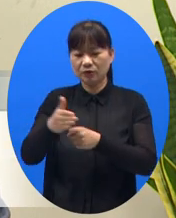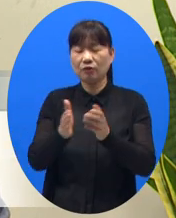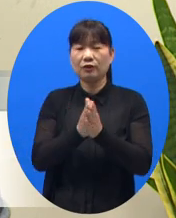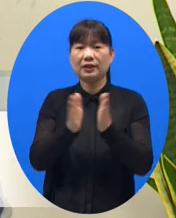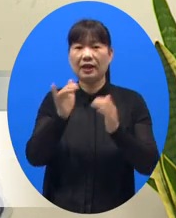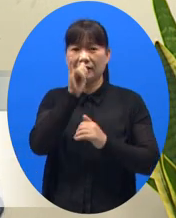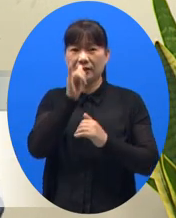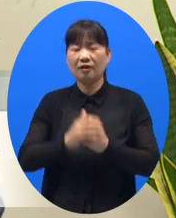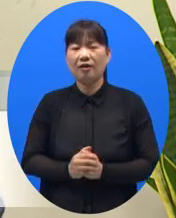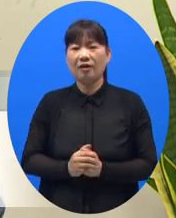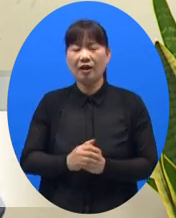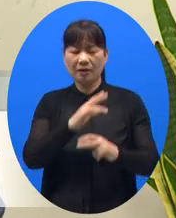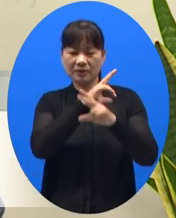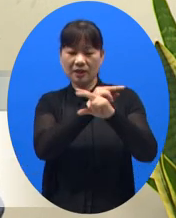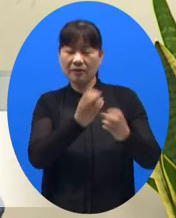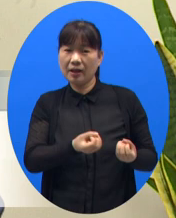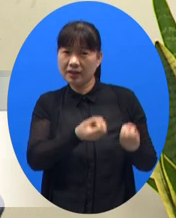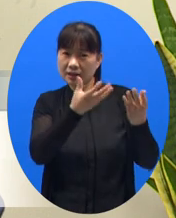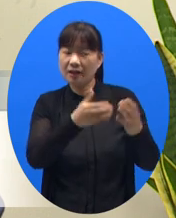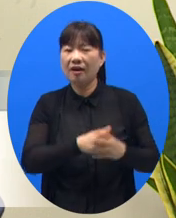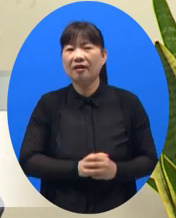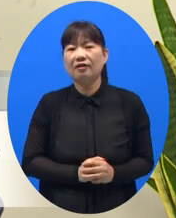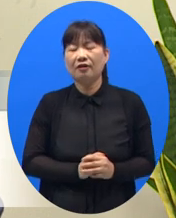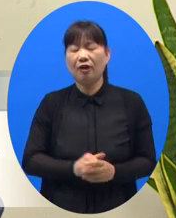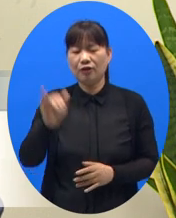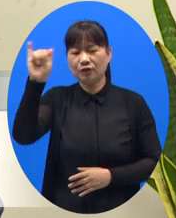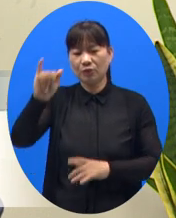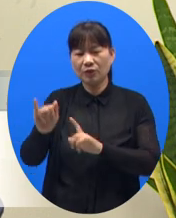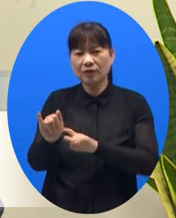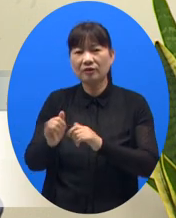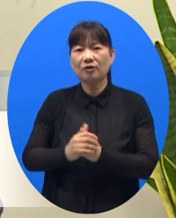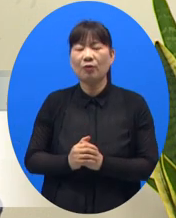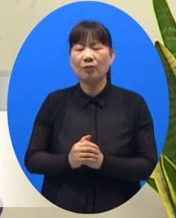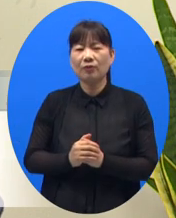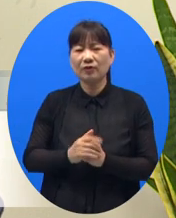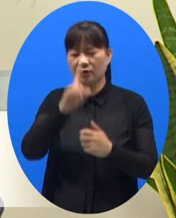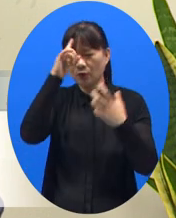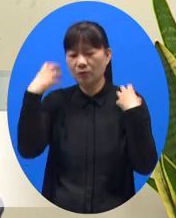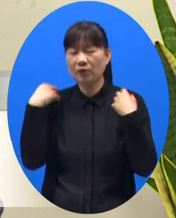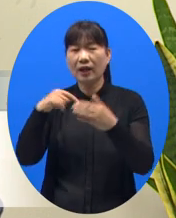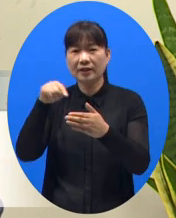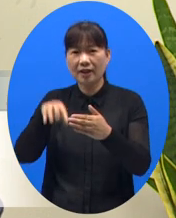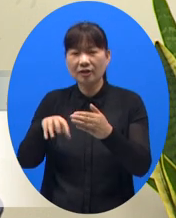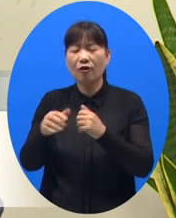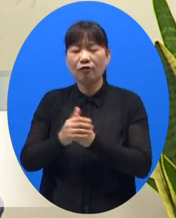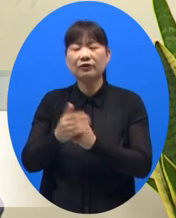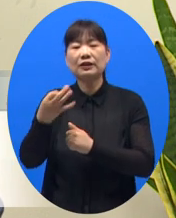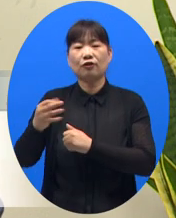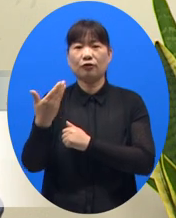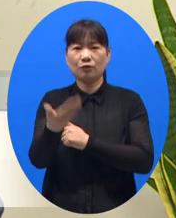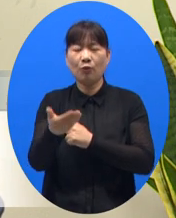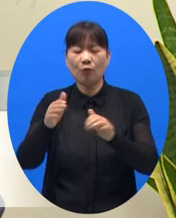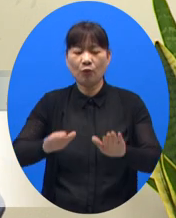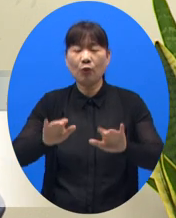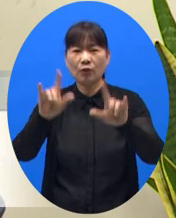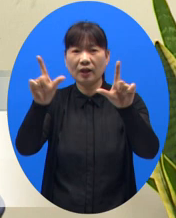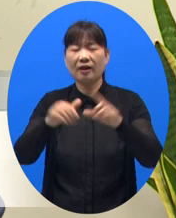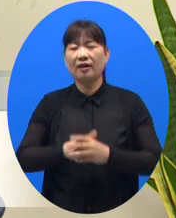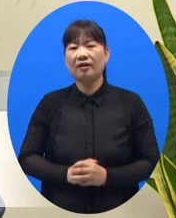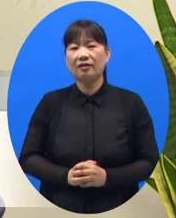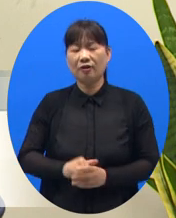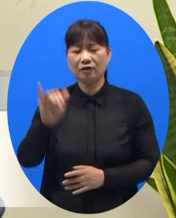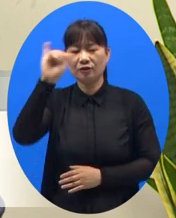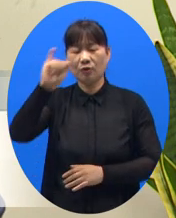됐습니다 그 비대면 행사를 뭐 천국에서도 농림부 에서도 또 놓기 사가지고 올해는 그